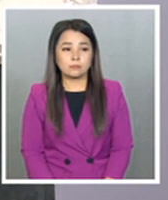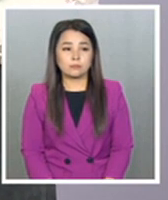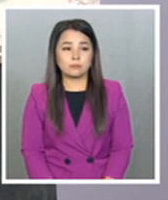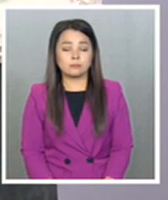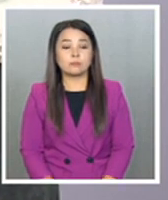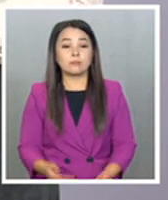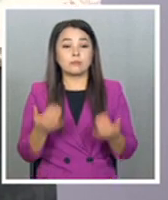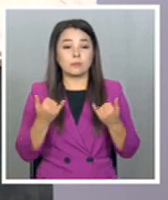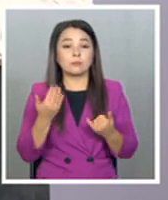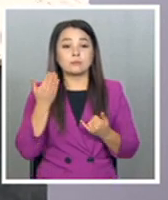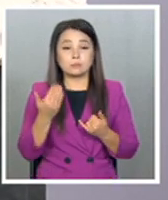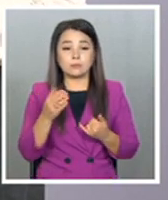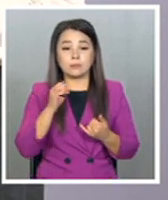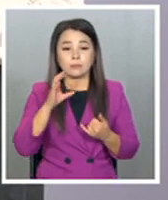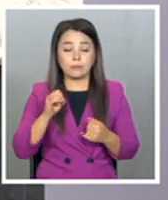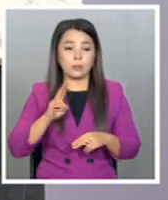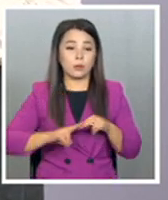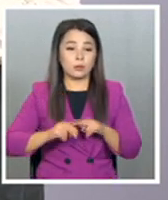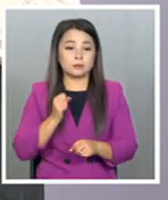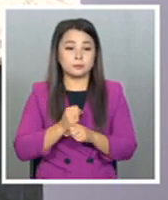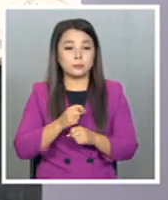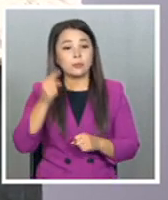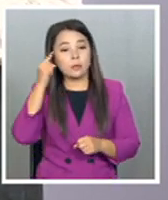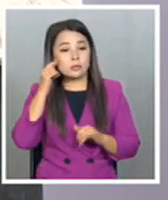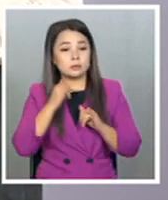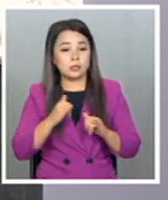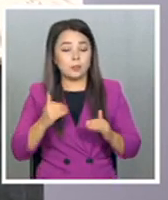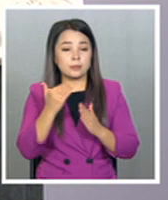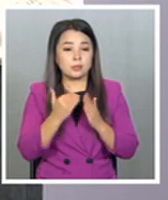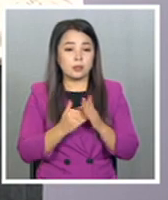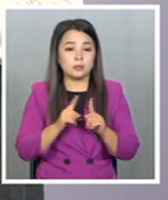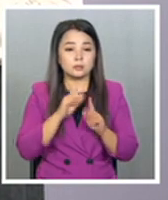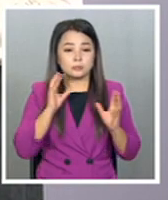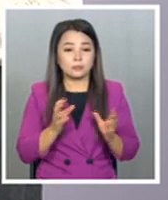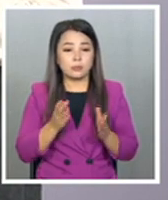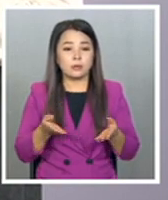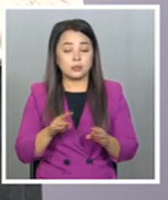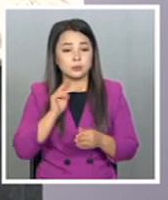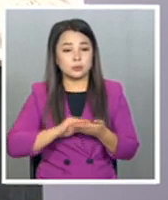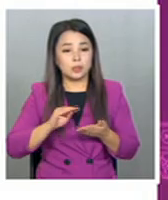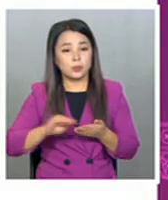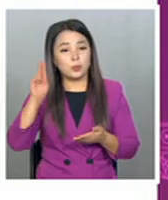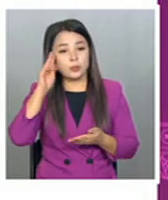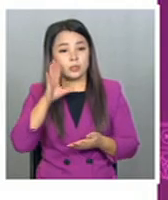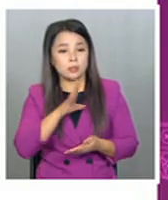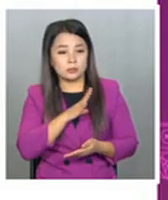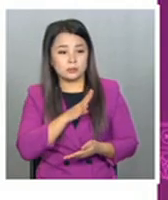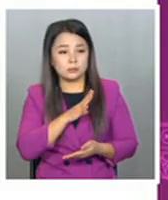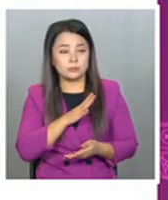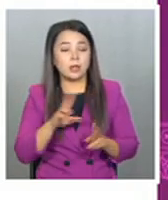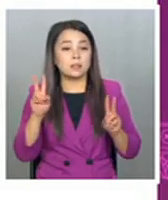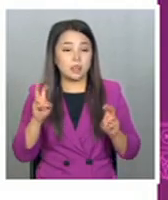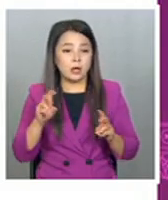қорытындылайық. Бүгін сіздер эссе құрылымы мен ойдың даму желісін сақтап жазуды үйрендіңіздер.